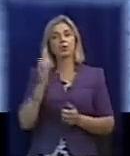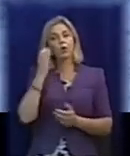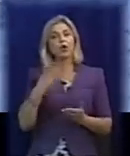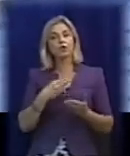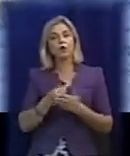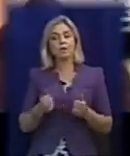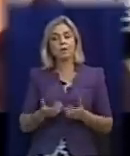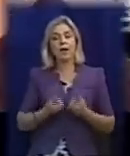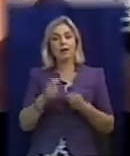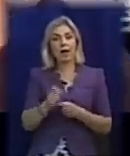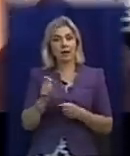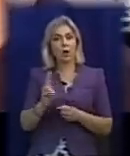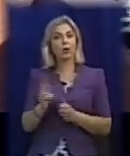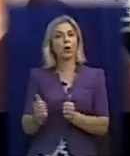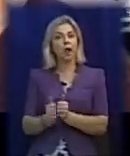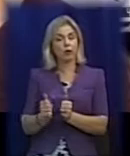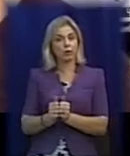який поруч стоїть. Ці змагання